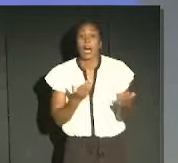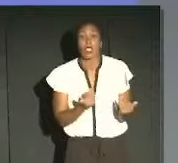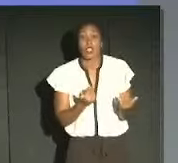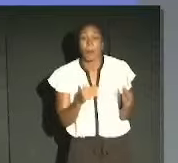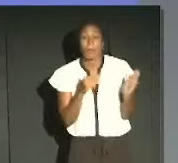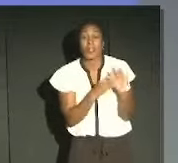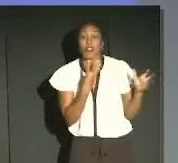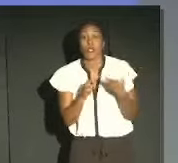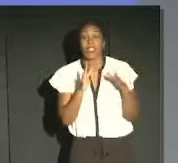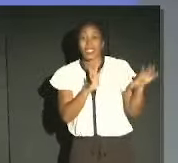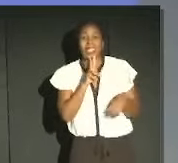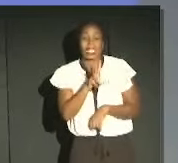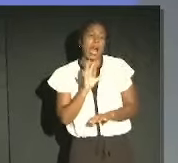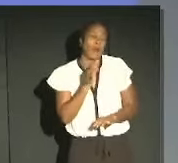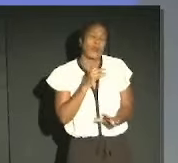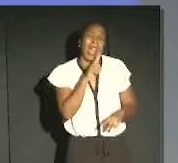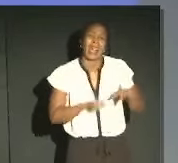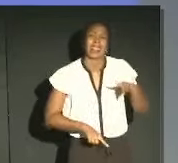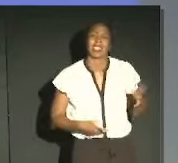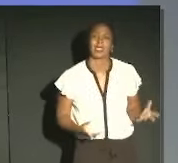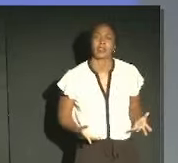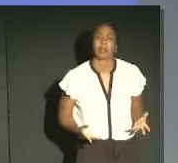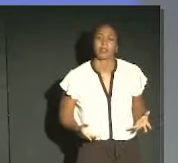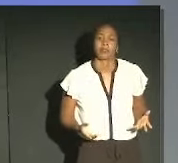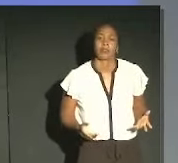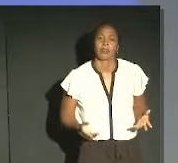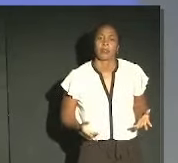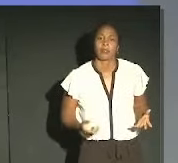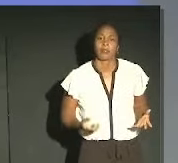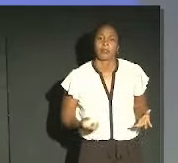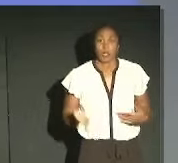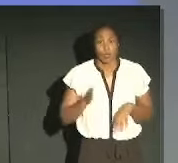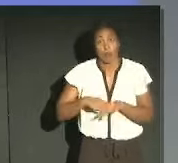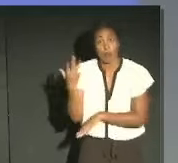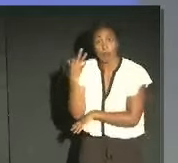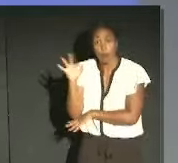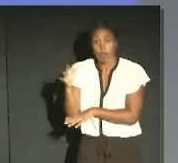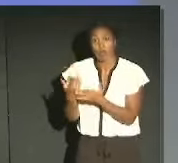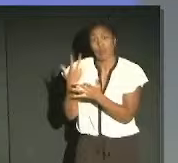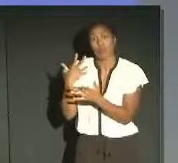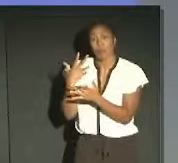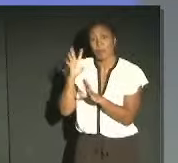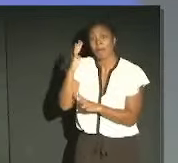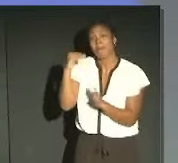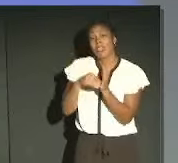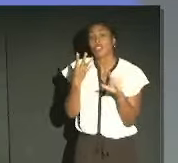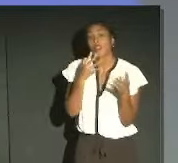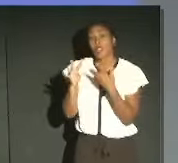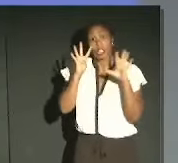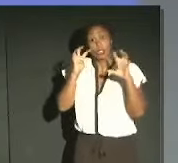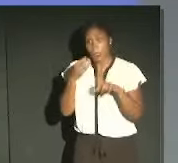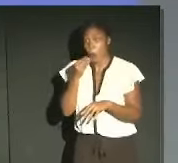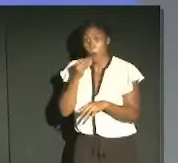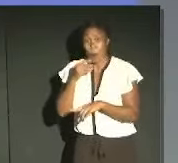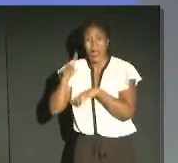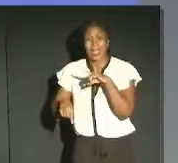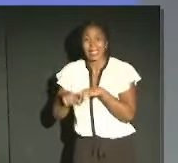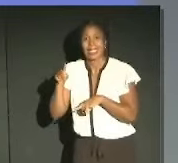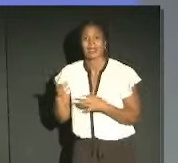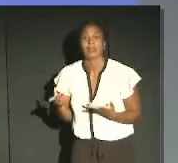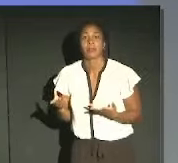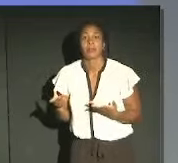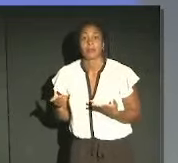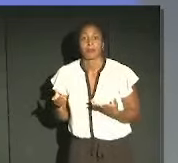l'interdire soit 3 ans après l'Hexagone qui ont aussi donné un permis de tuer à des